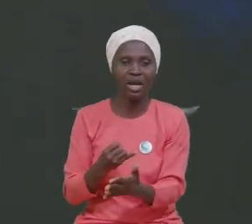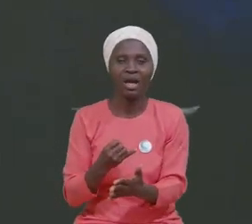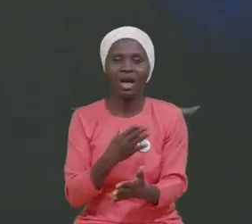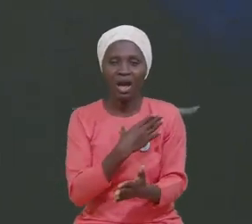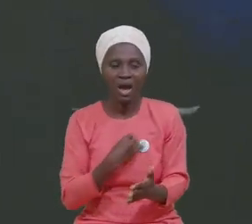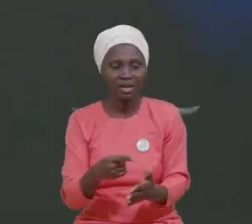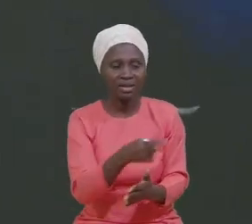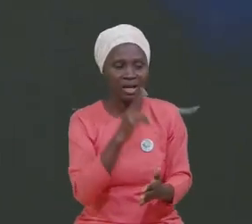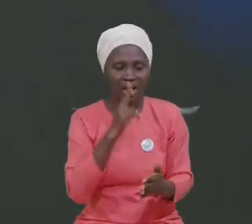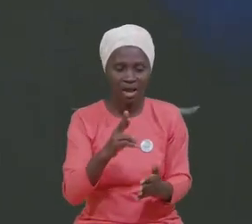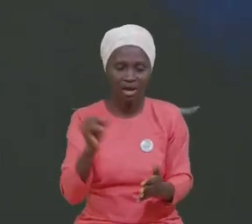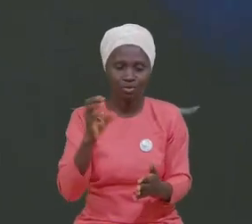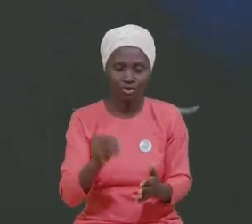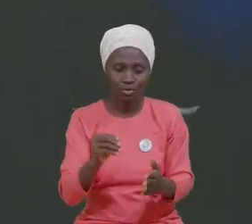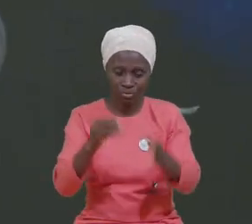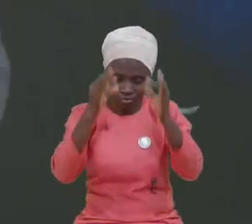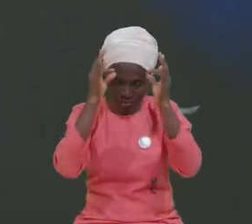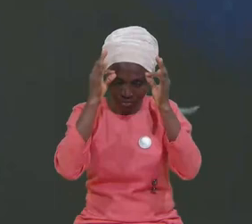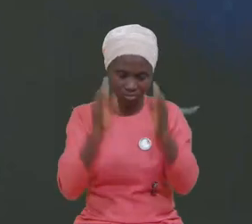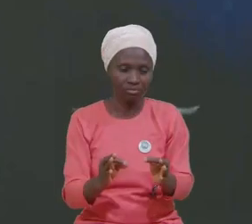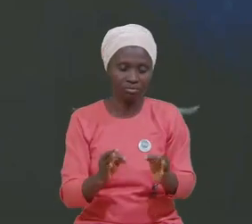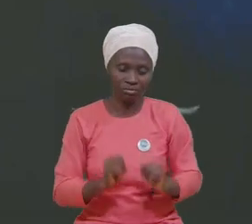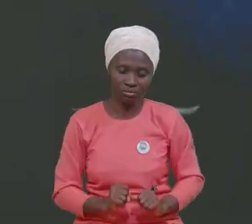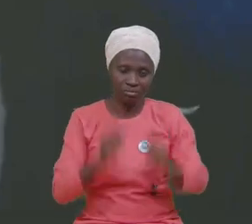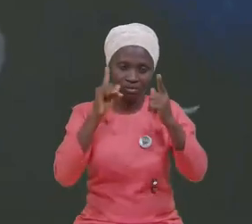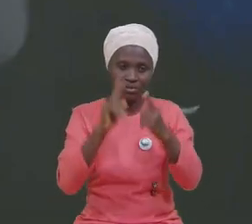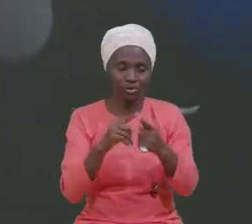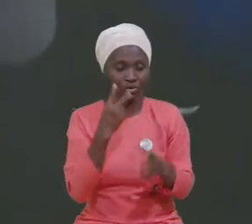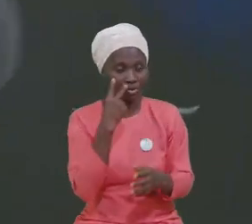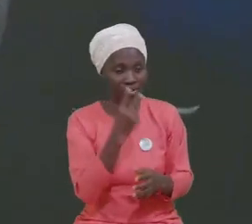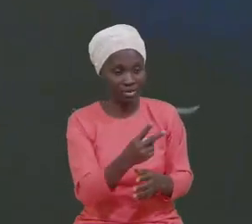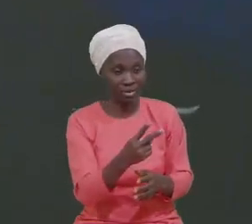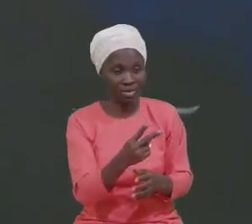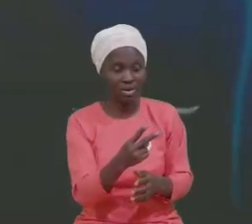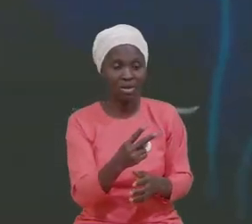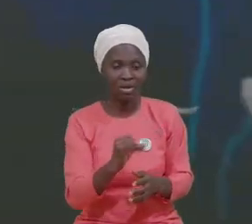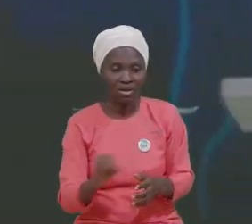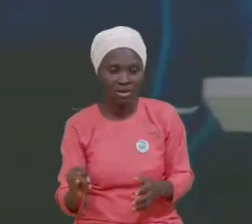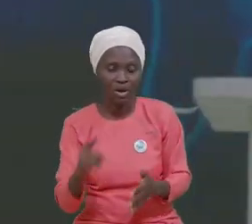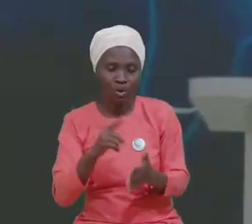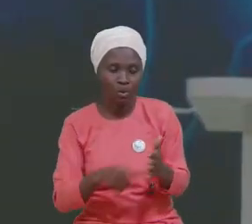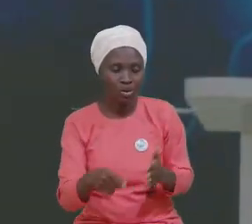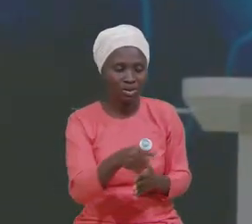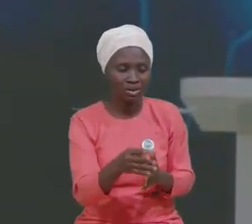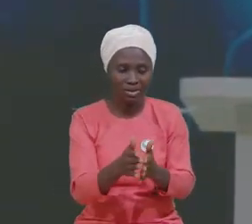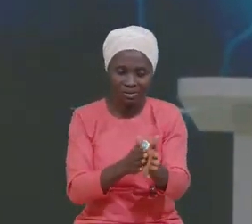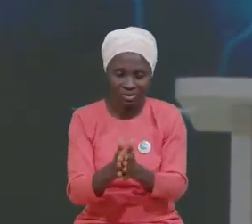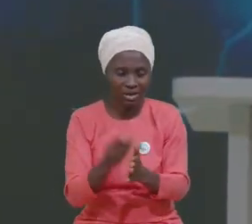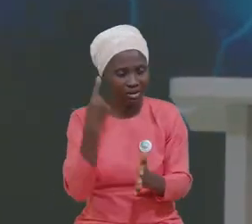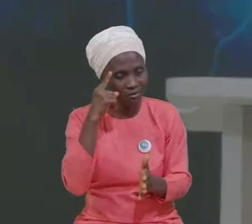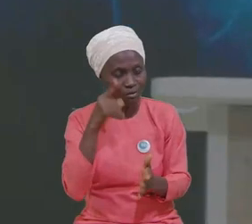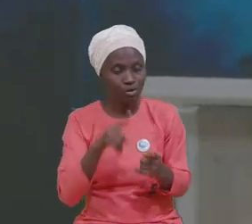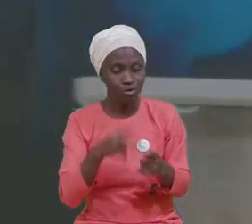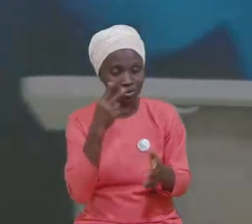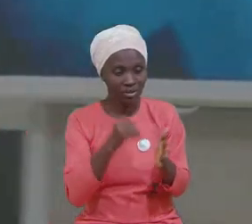vie. Ils sont si délibérés, engagés à veiller à avoir